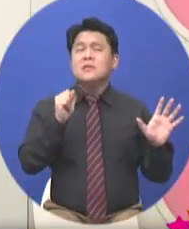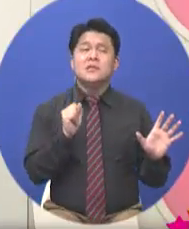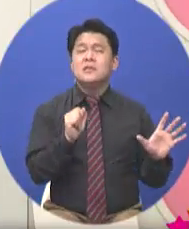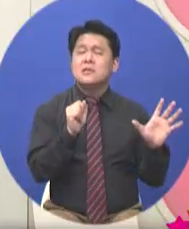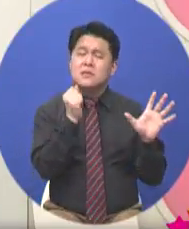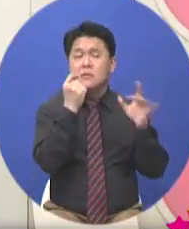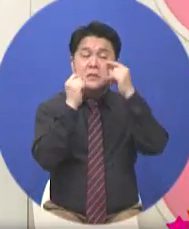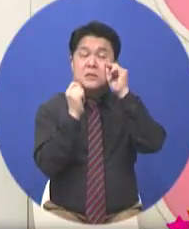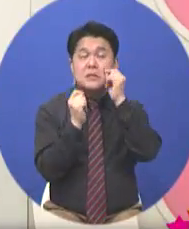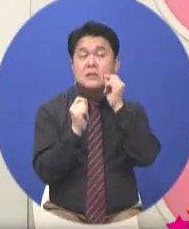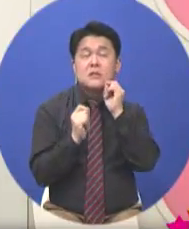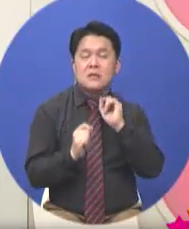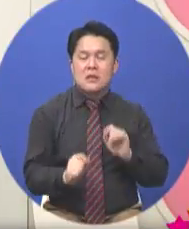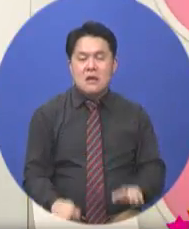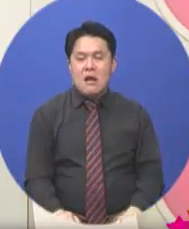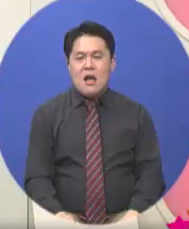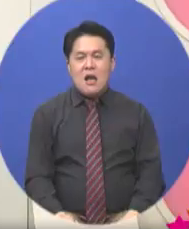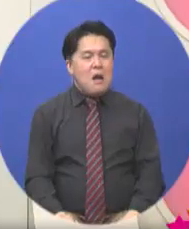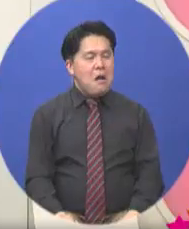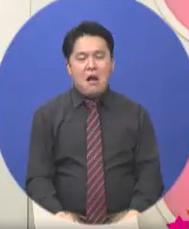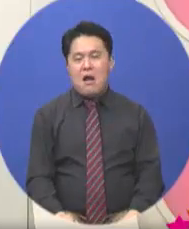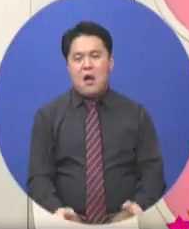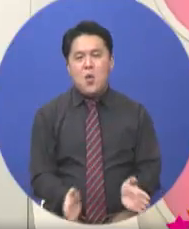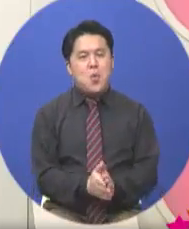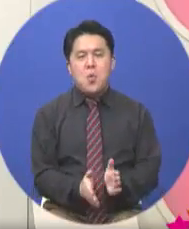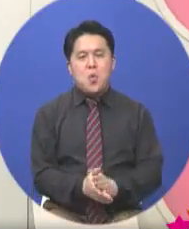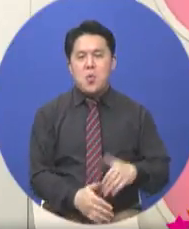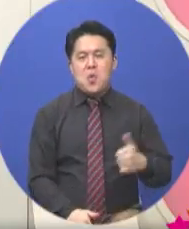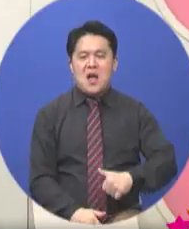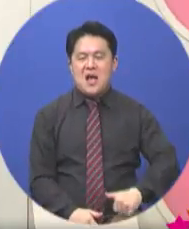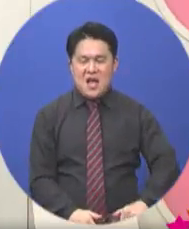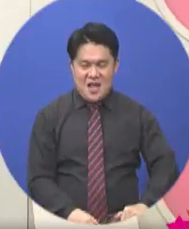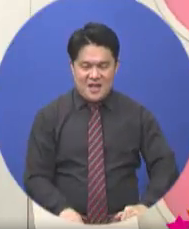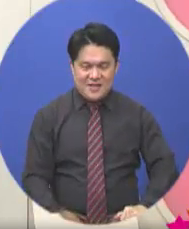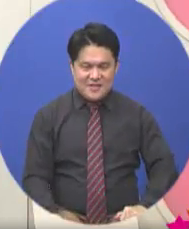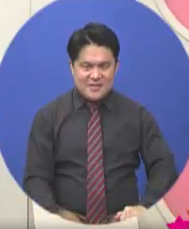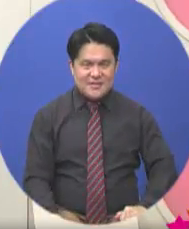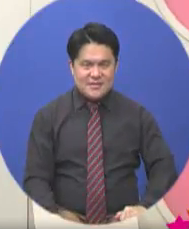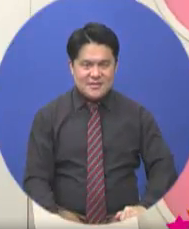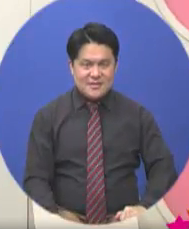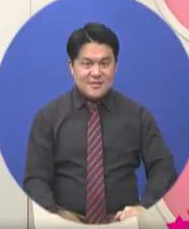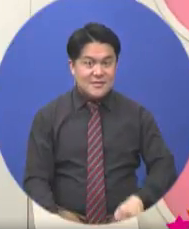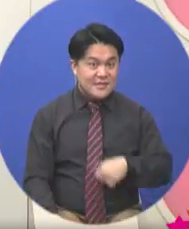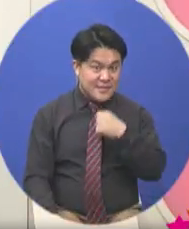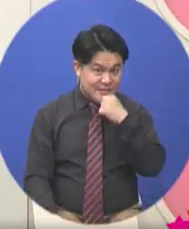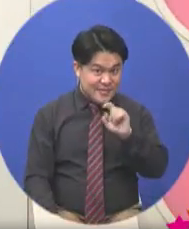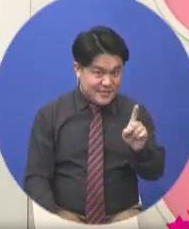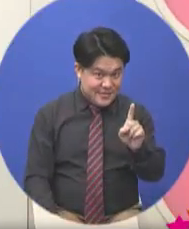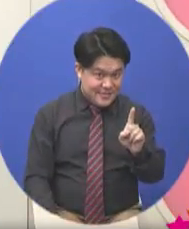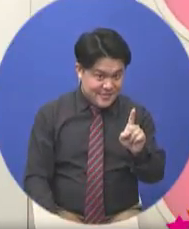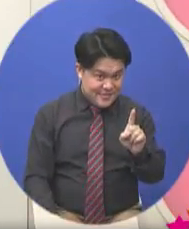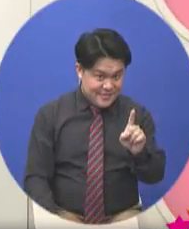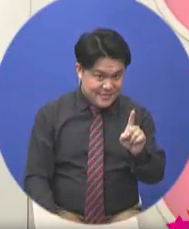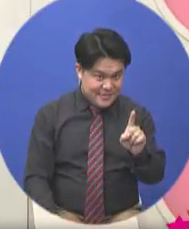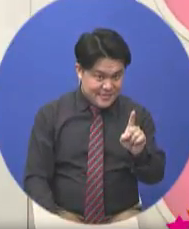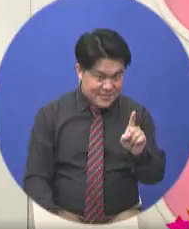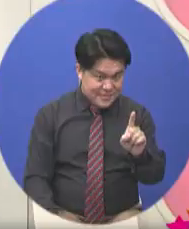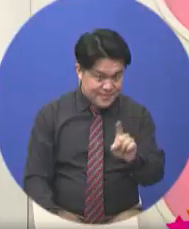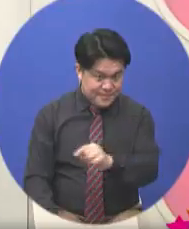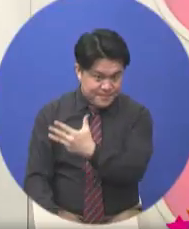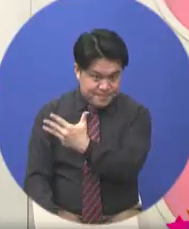남자의 눈 어이야 소리가 기가 막힙니다. 네. 점수 볼게요.